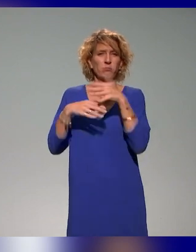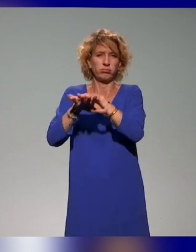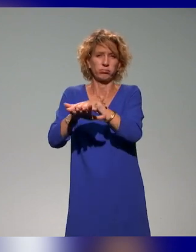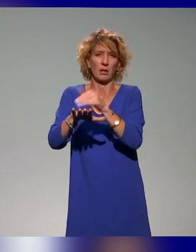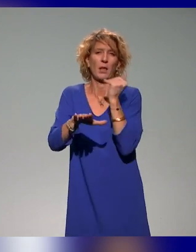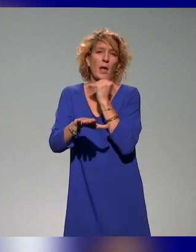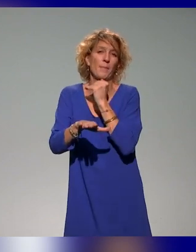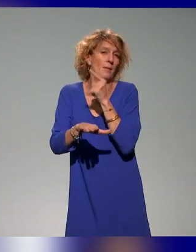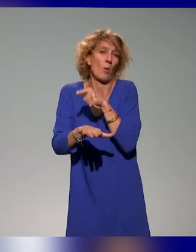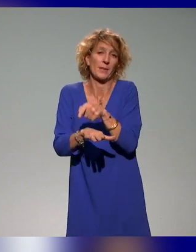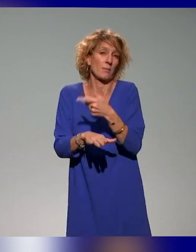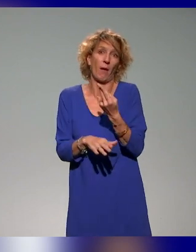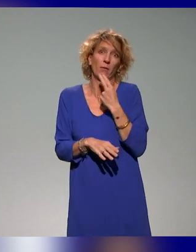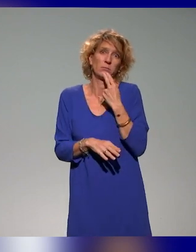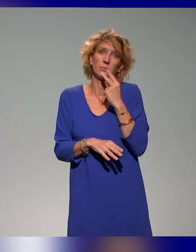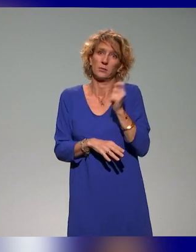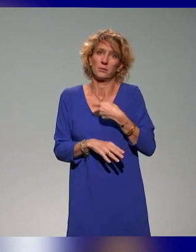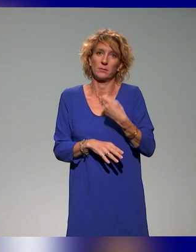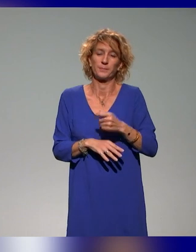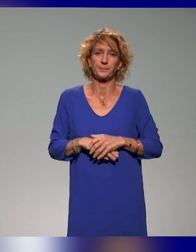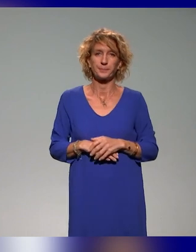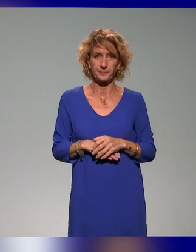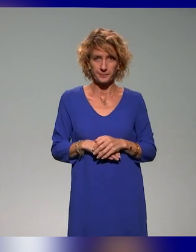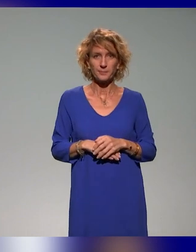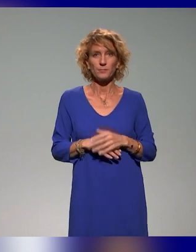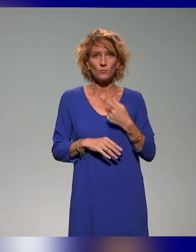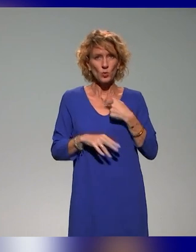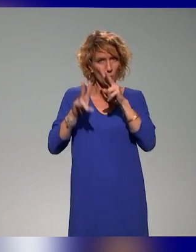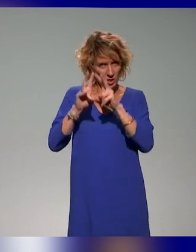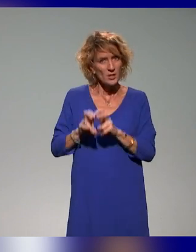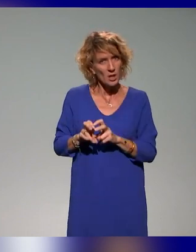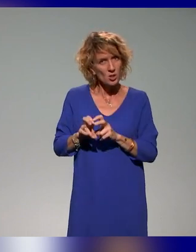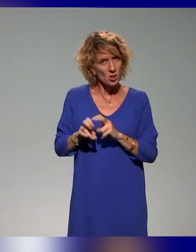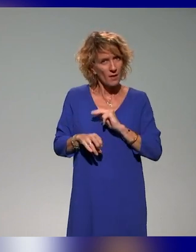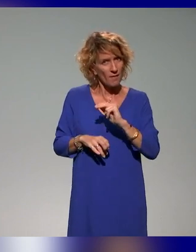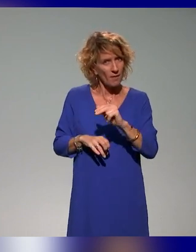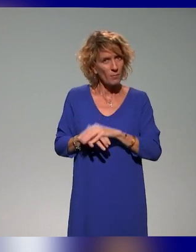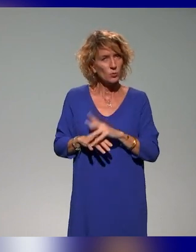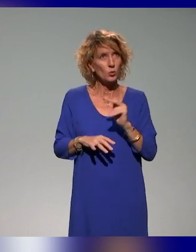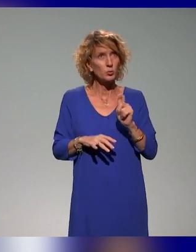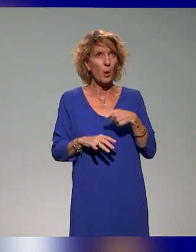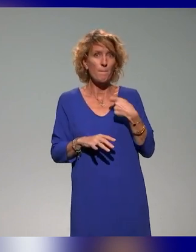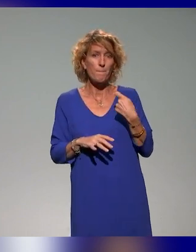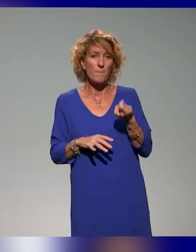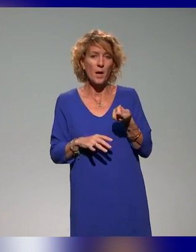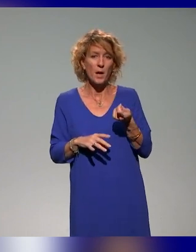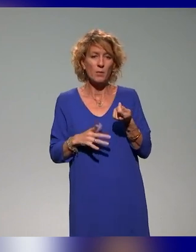été jugé comme très utile. Donc je vais rechercher ça, et parce que normalement tout plugin